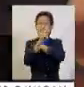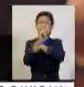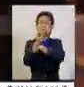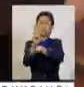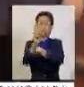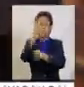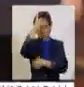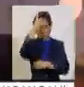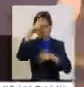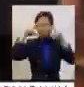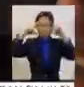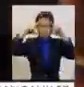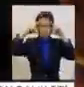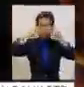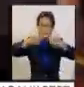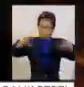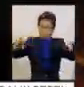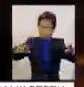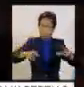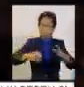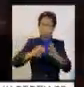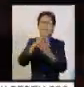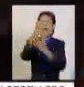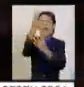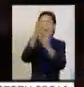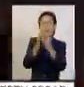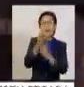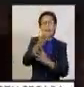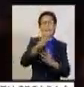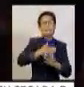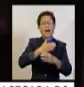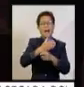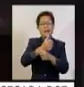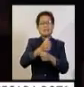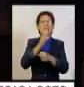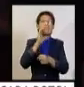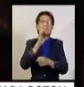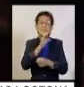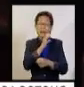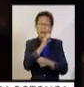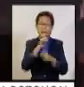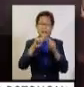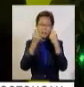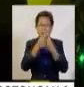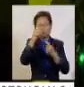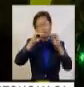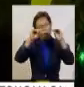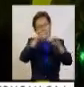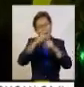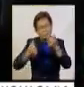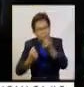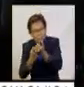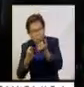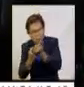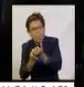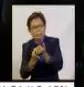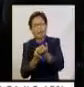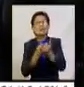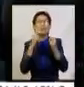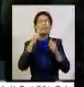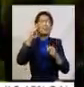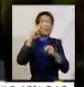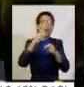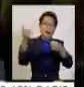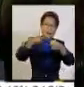Seri Dr. Wan Azizah turut melancarkan aplikasi MyCafe Teen untuk mendidik dan memberi khidmat sokongan kepada remaja berkaitan